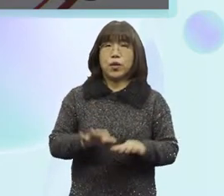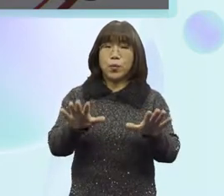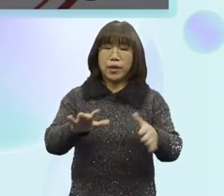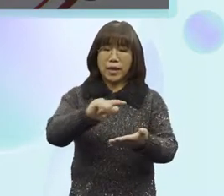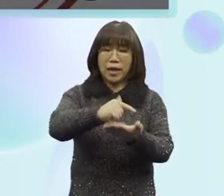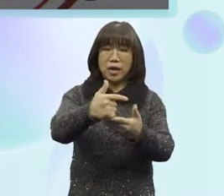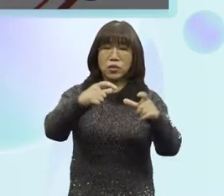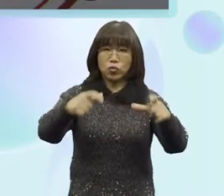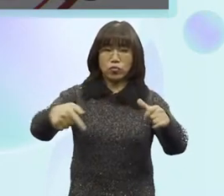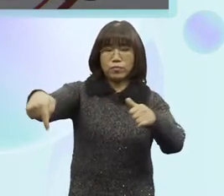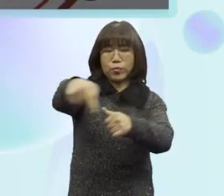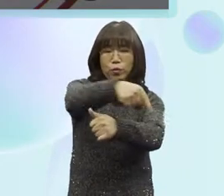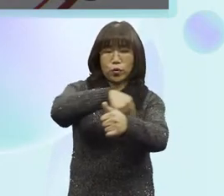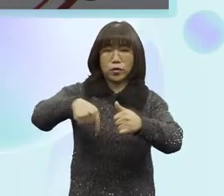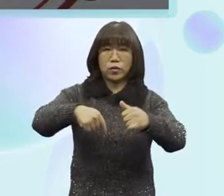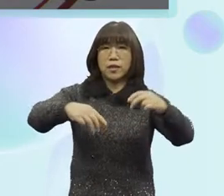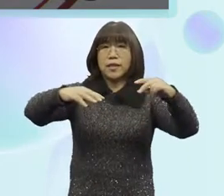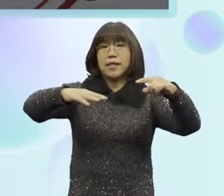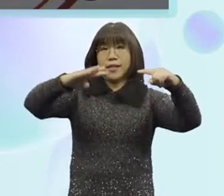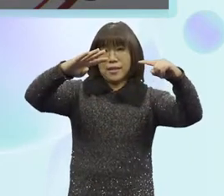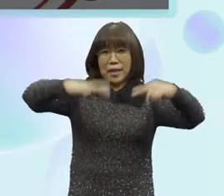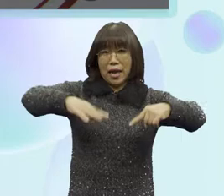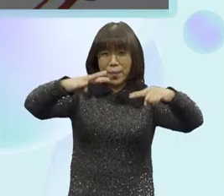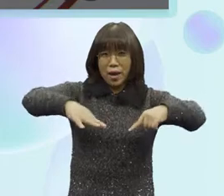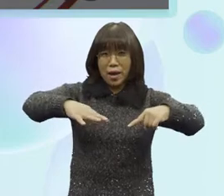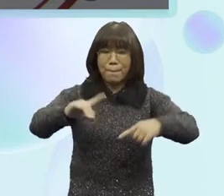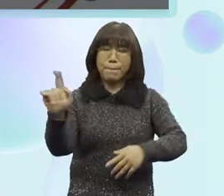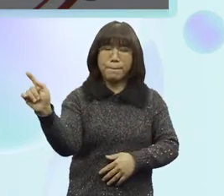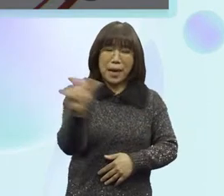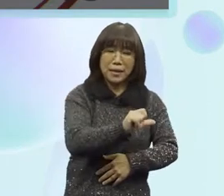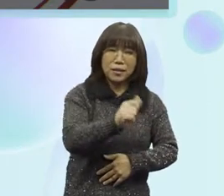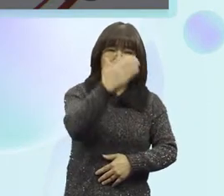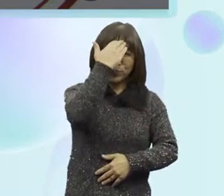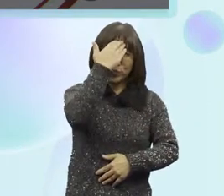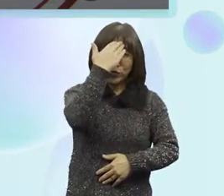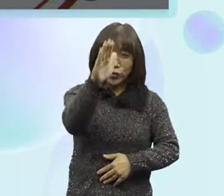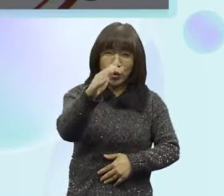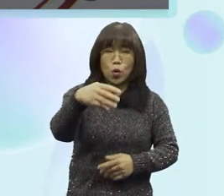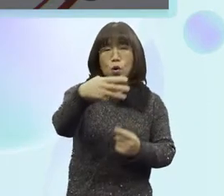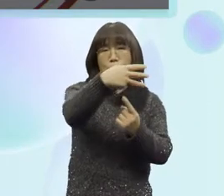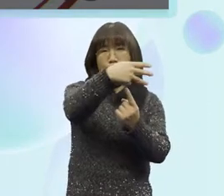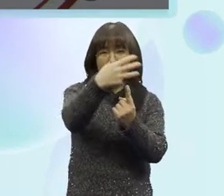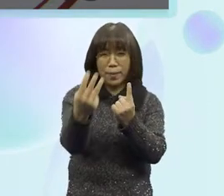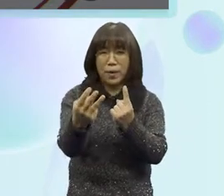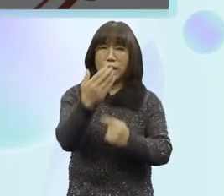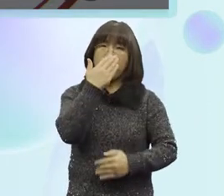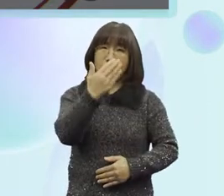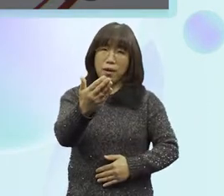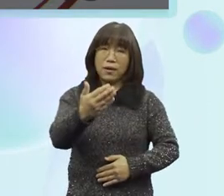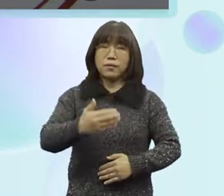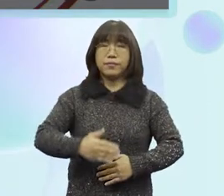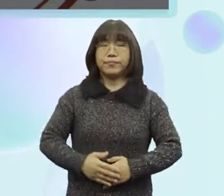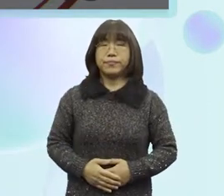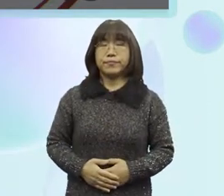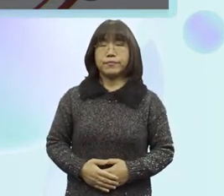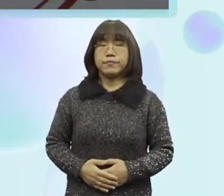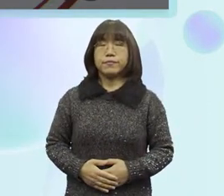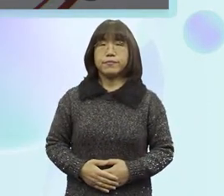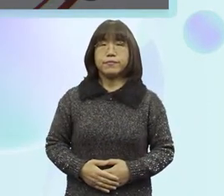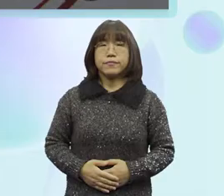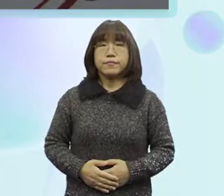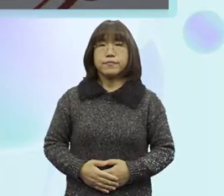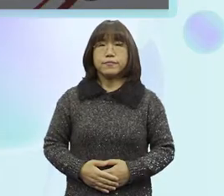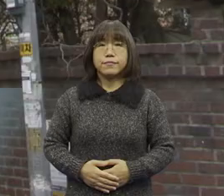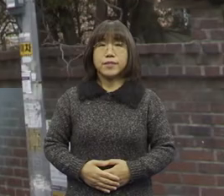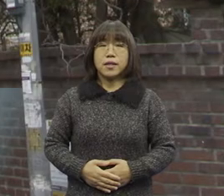이제는 강서구 전역에서 기존보다 4배 빠른 무료 공공 와이파이 까치온을 사용할 수 있습니다.